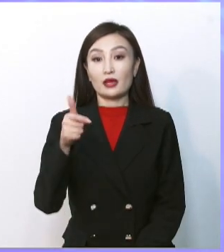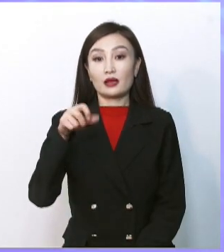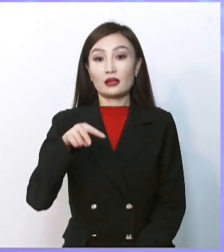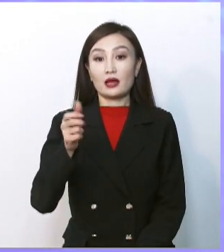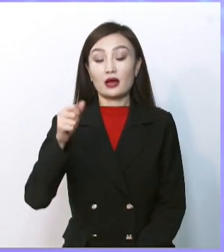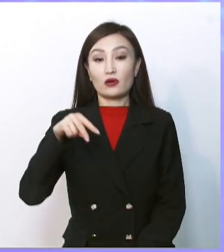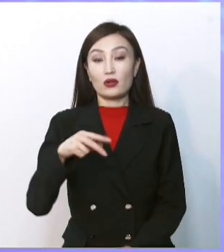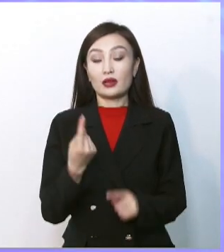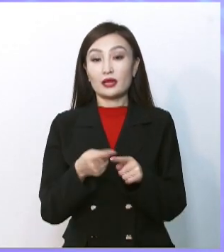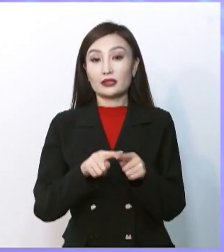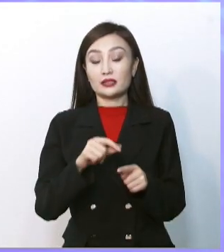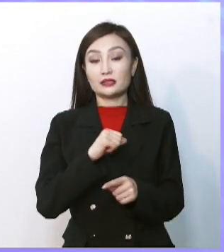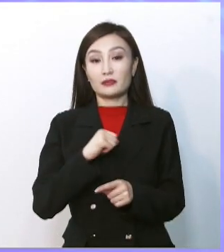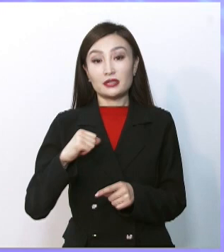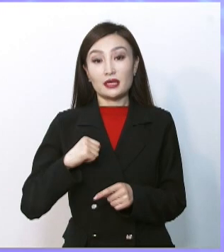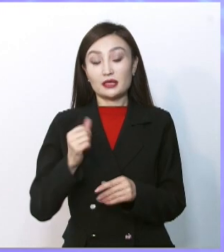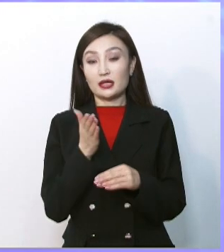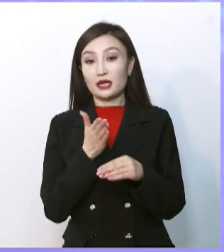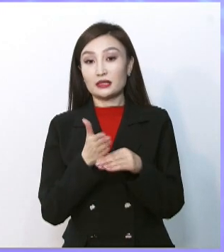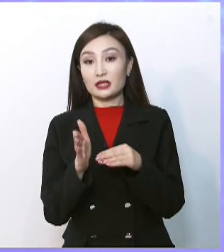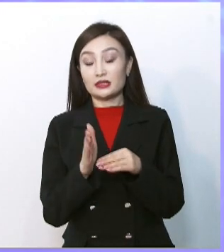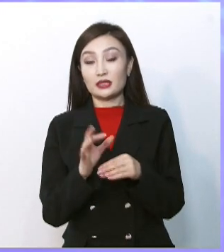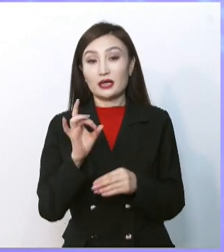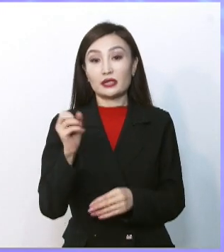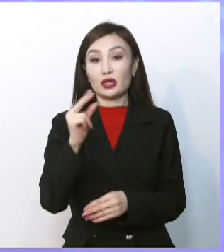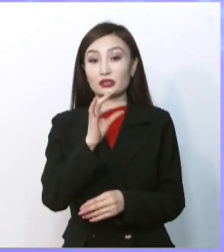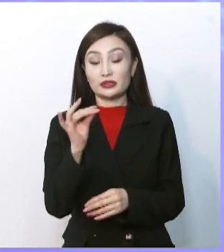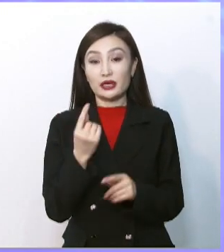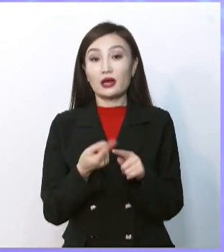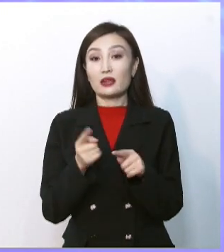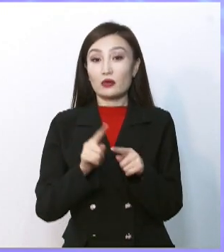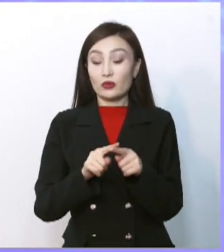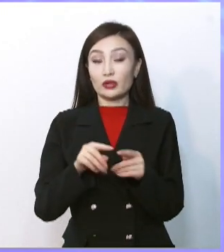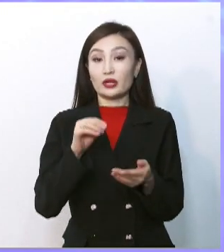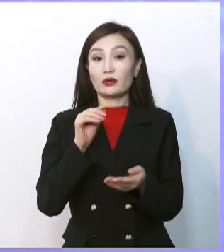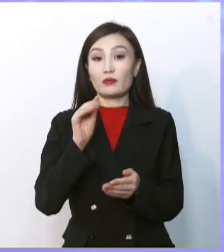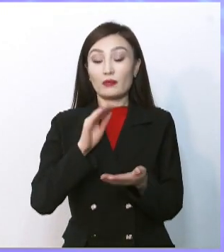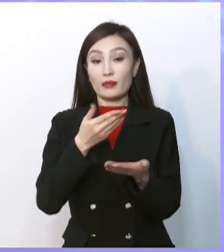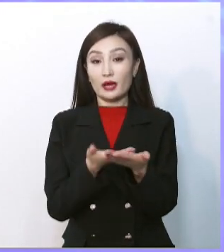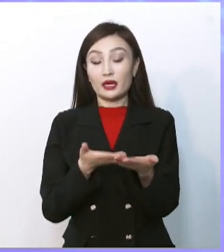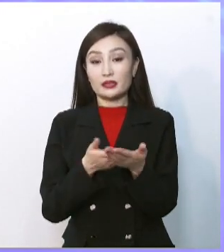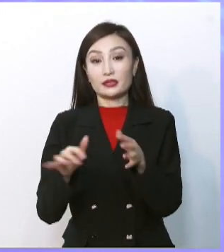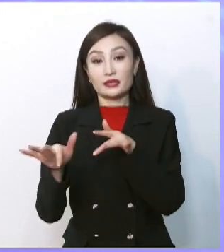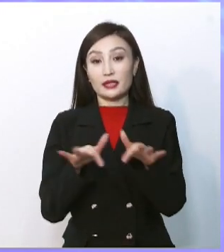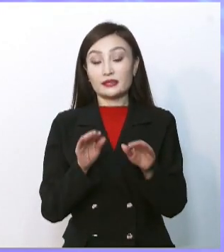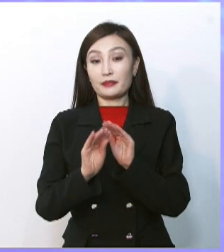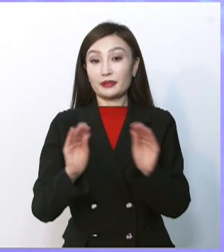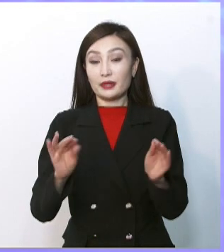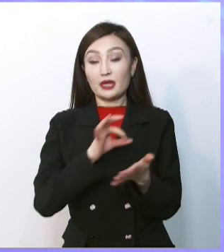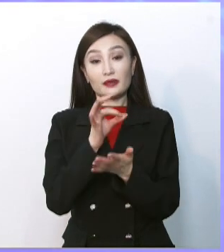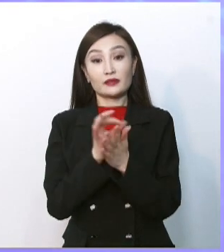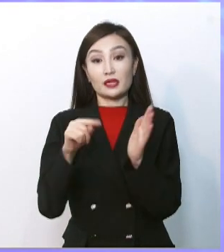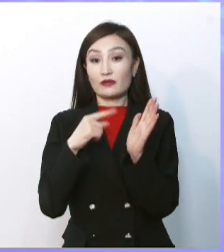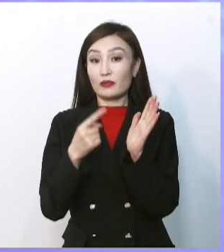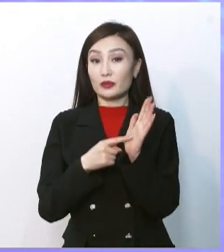Глагол – это самостоятельная часть речи, которая обозначает действие предмета и отвечает на